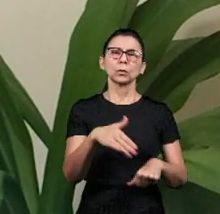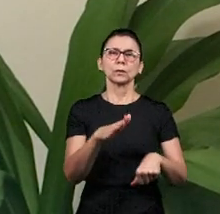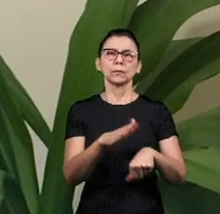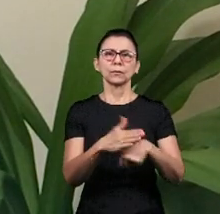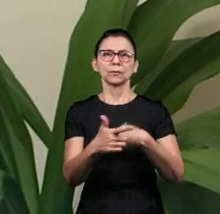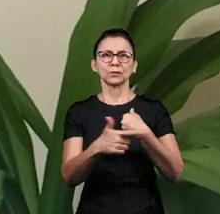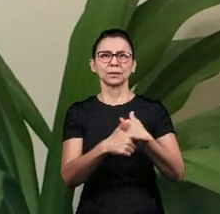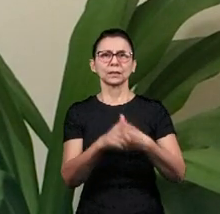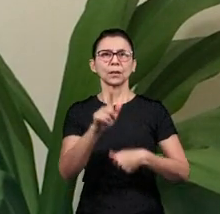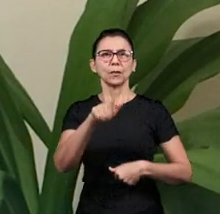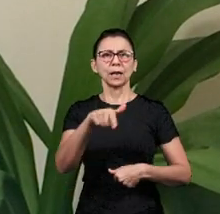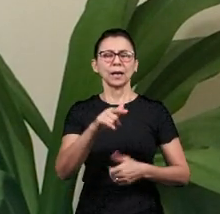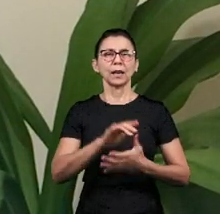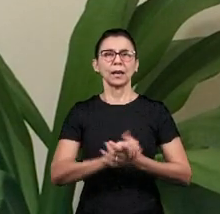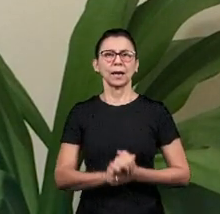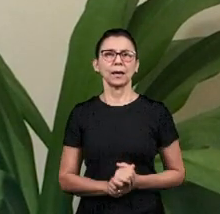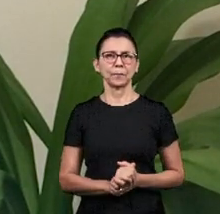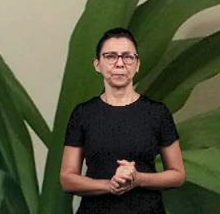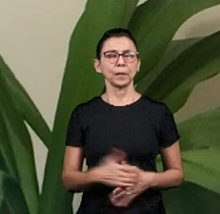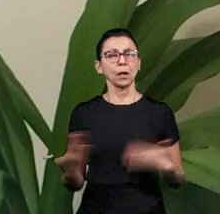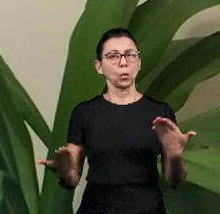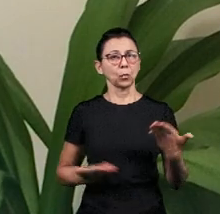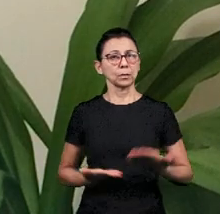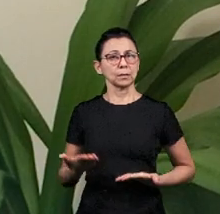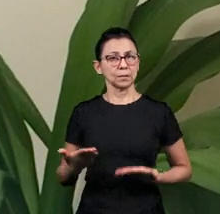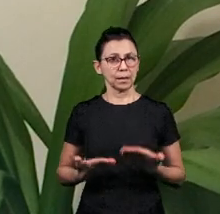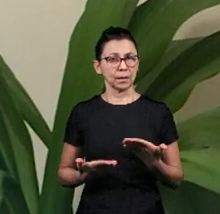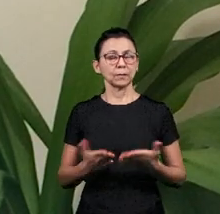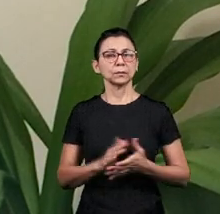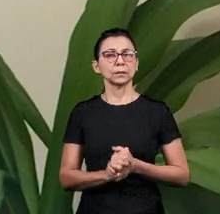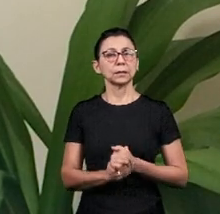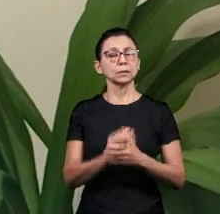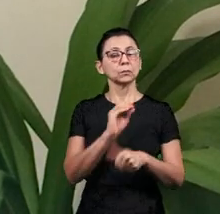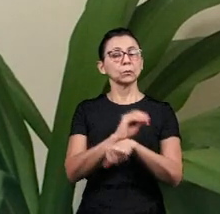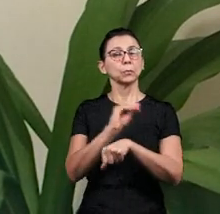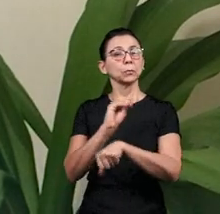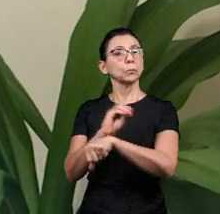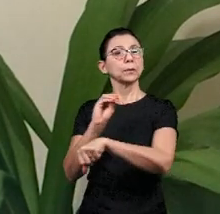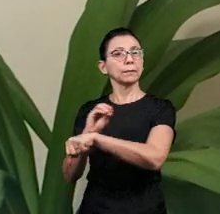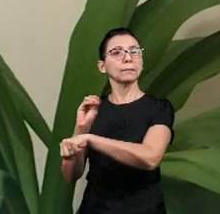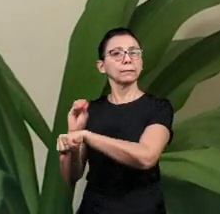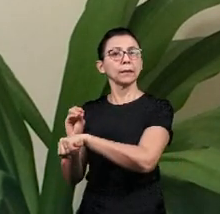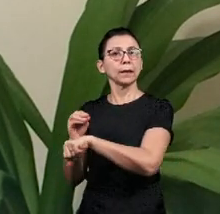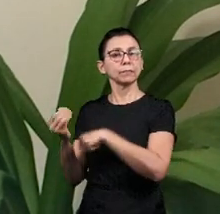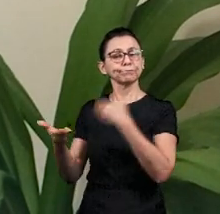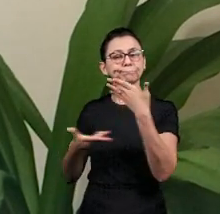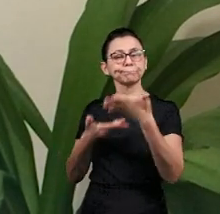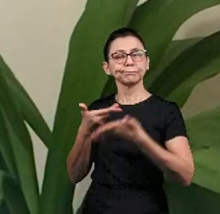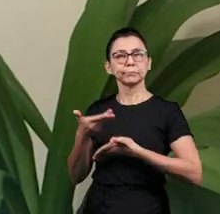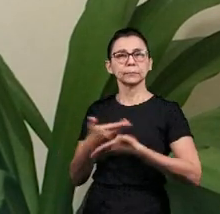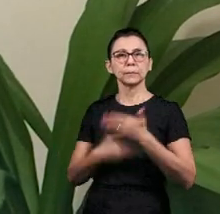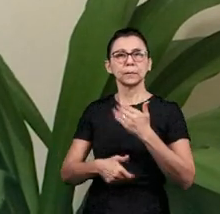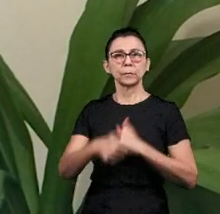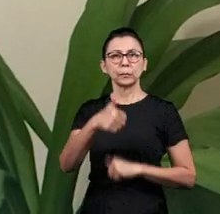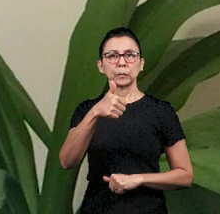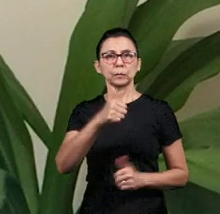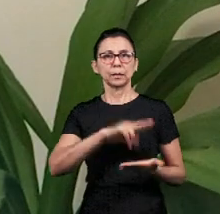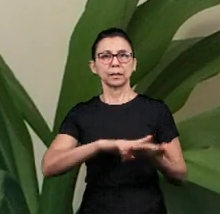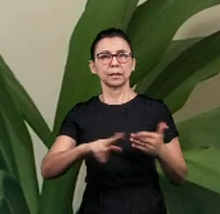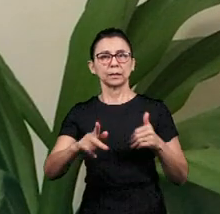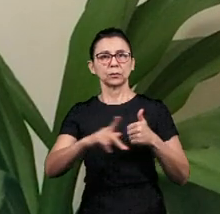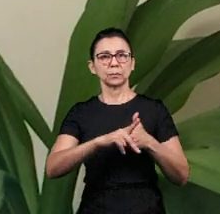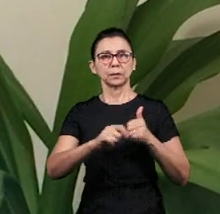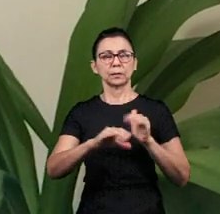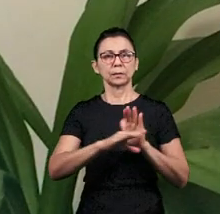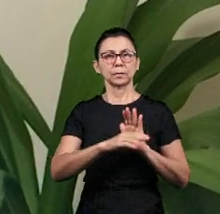faire paître le troupeau. Cette fonction est la fonction première du pasteur, comme dit l'apôtre Pierre à 1 Pierre chapitre